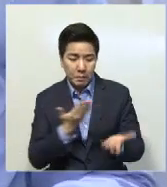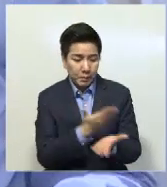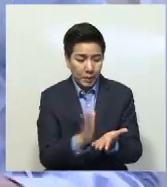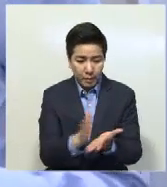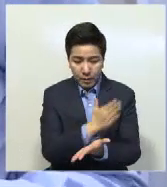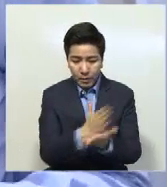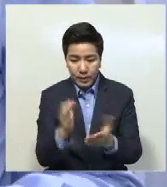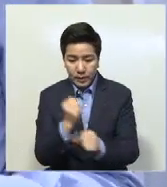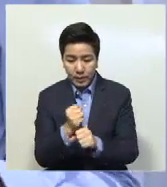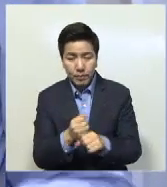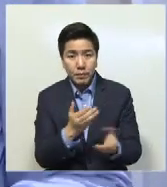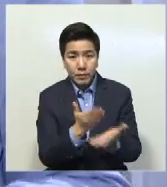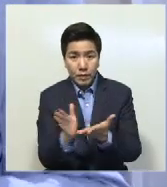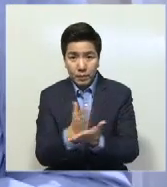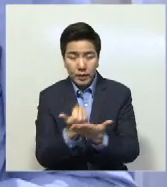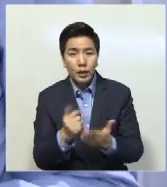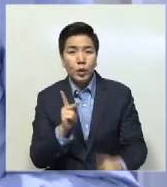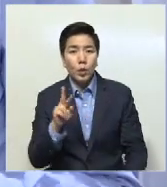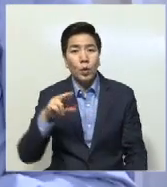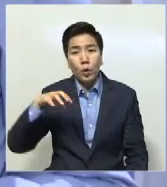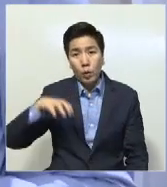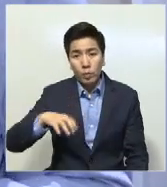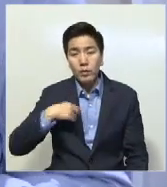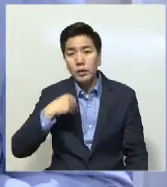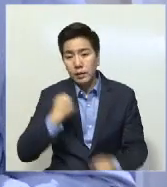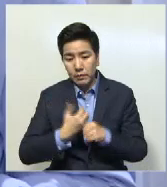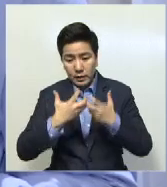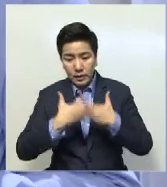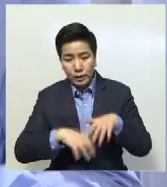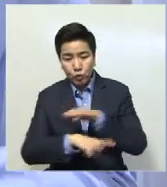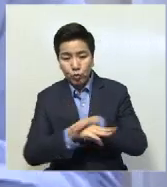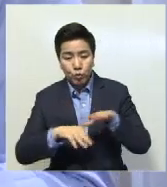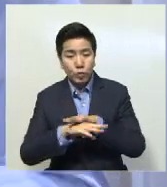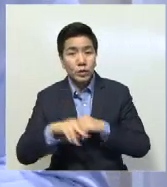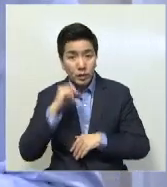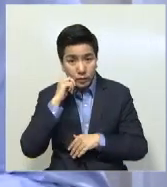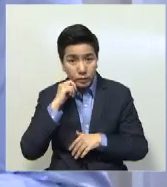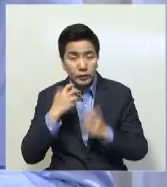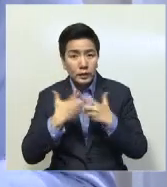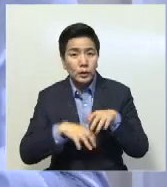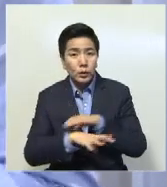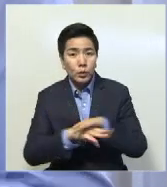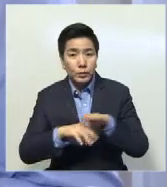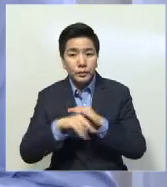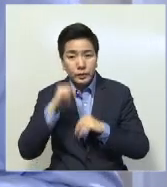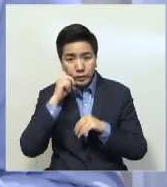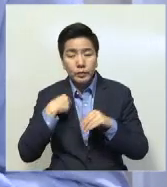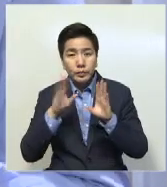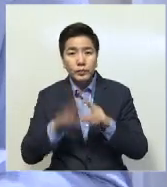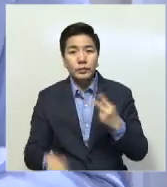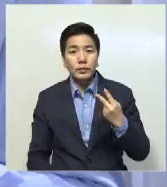กัน คร ับกรมชลประทานนั้นที่ได้รับมอบหมายคือไปติดตั้งเครื่องสูบน้ำติดตั้งเครื่องสูบน้ำเนี่ยสองแ